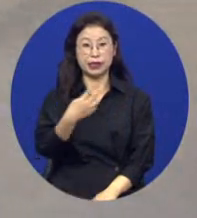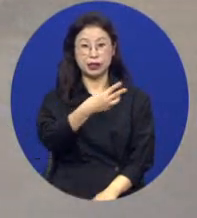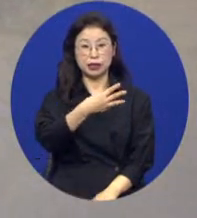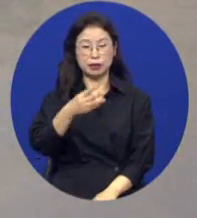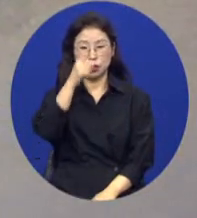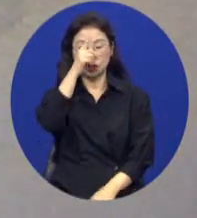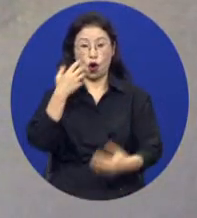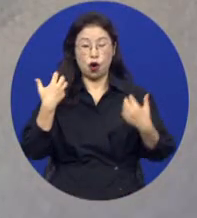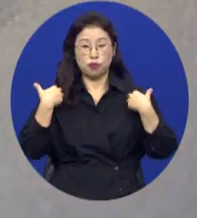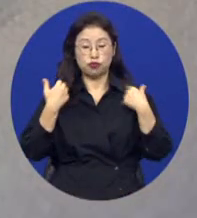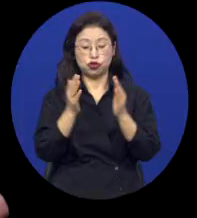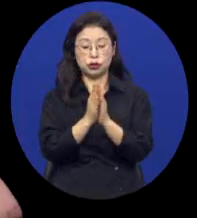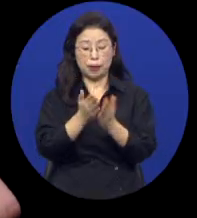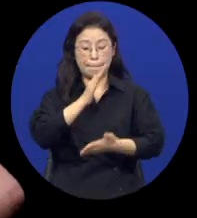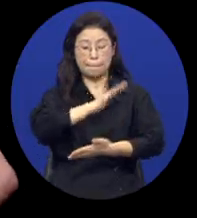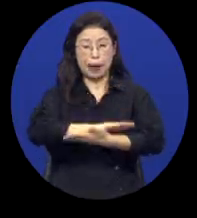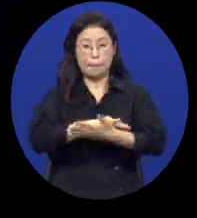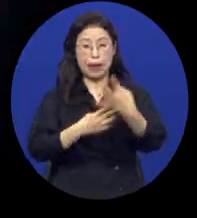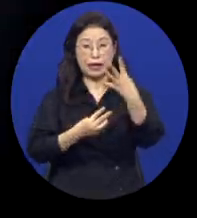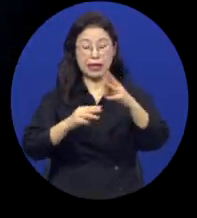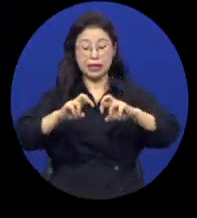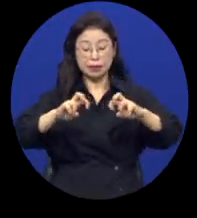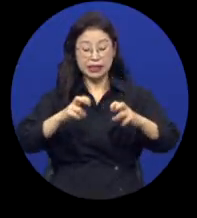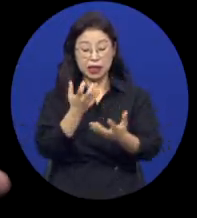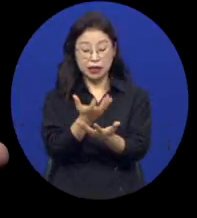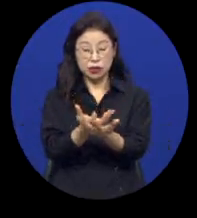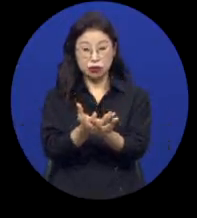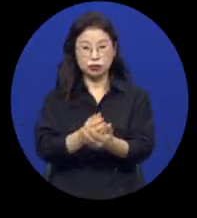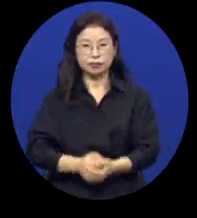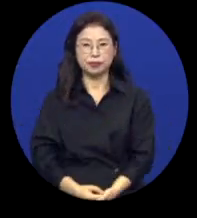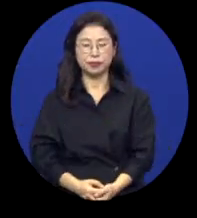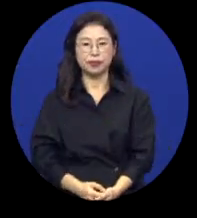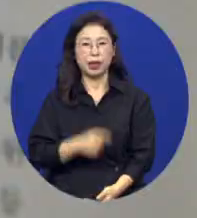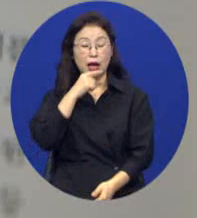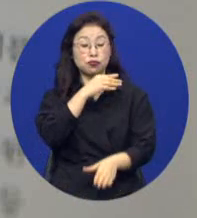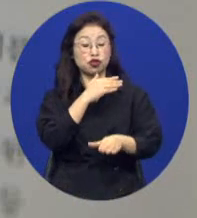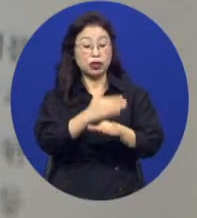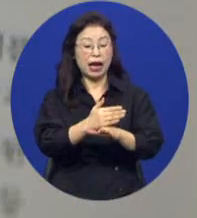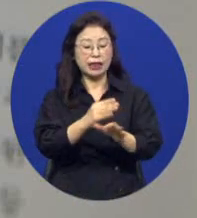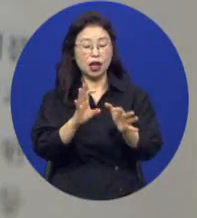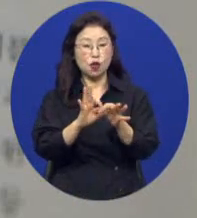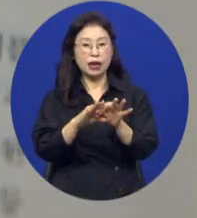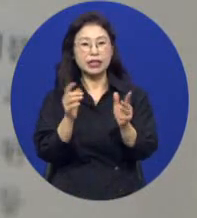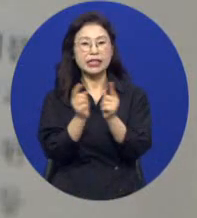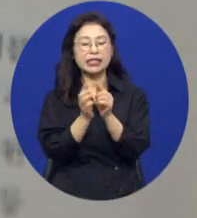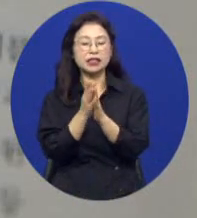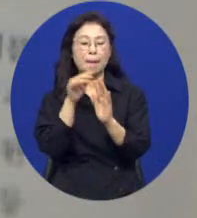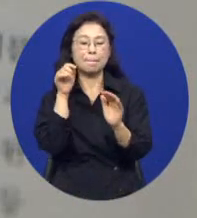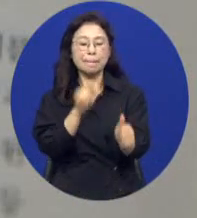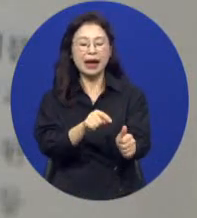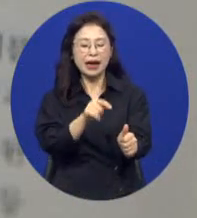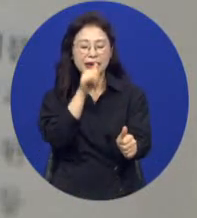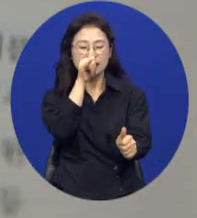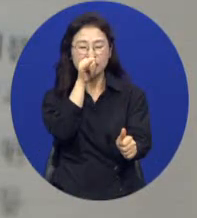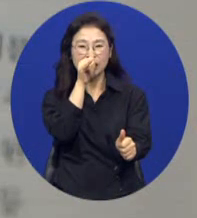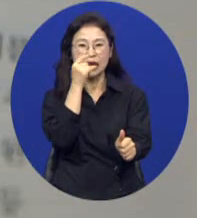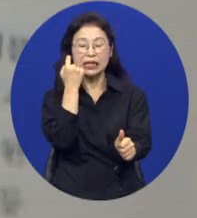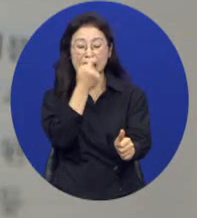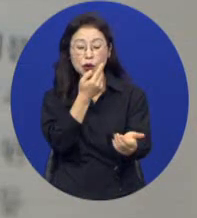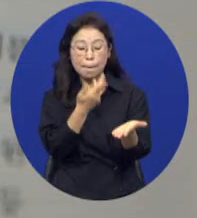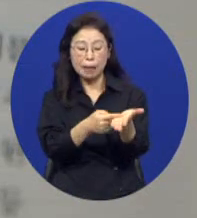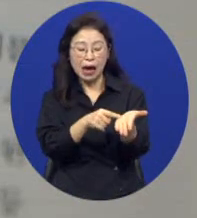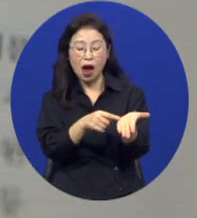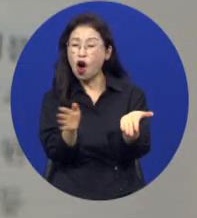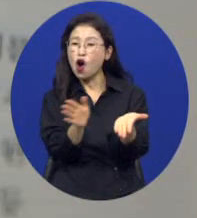2003년 정부가 발간한 4.3 진상조사 보고서 남로당 중앙당에 직접적인 지시가 있었다는 자료는